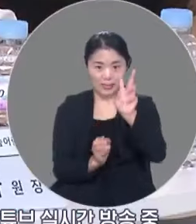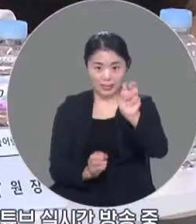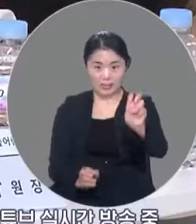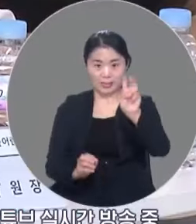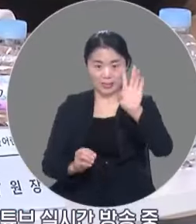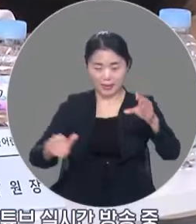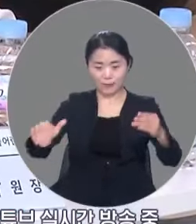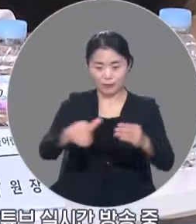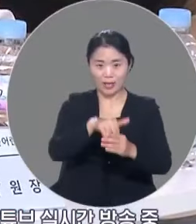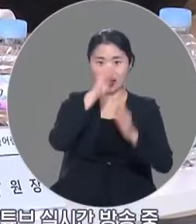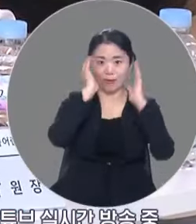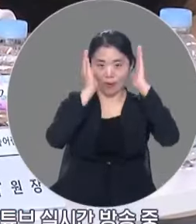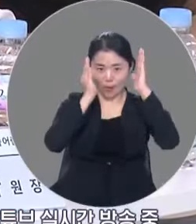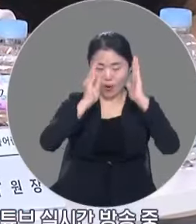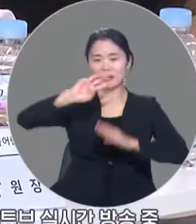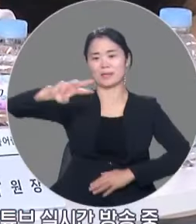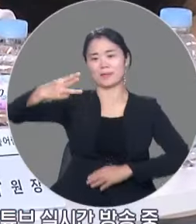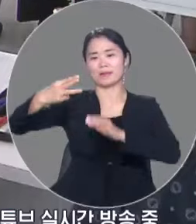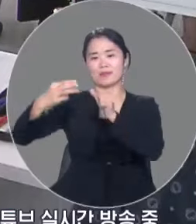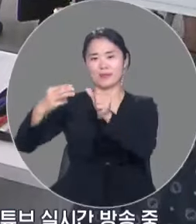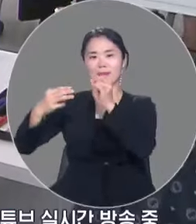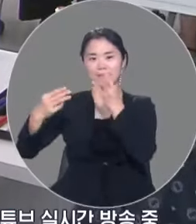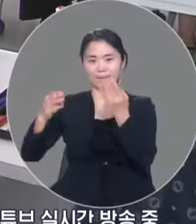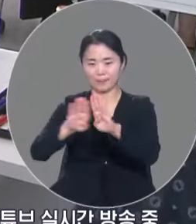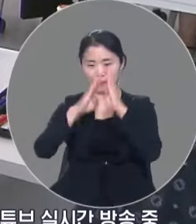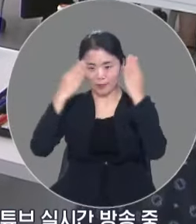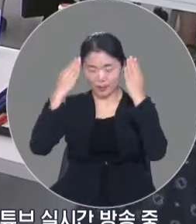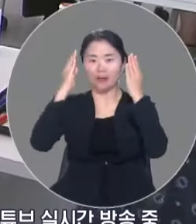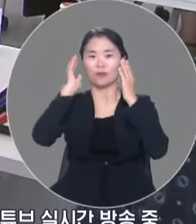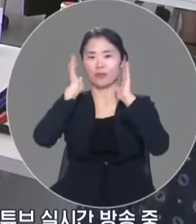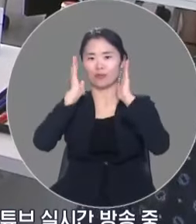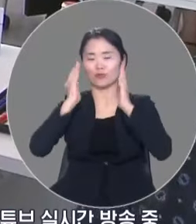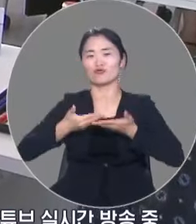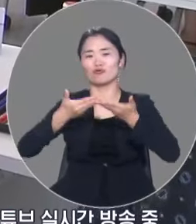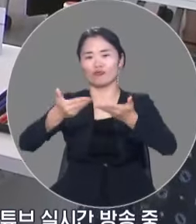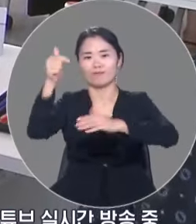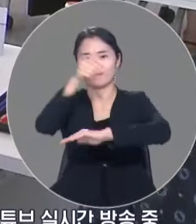강좌를 300회가량 열 계획입니다. UBC 뉴스 허준원입니다.